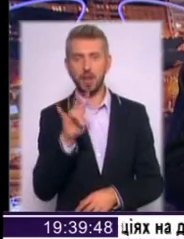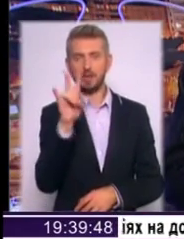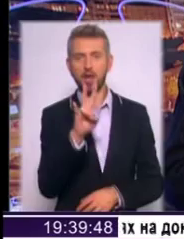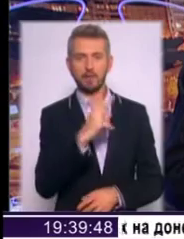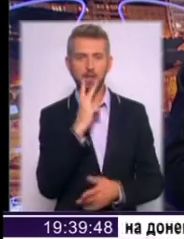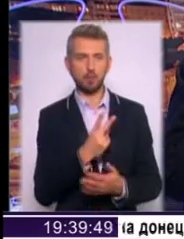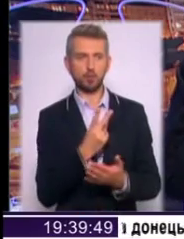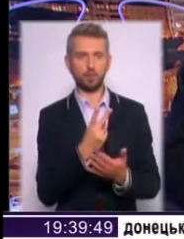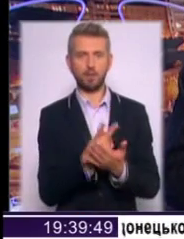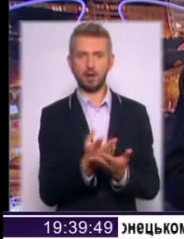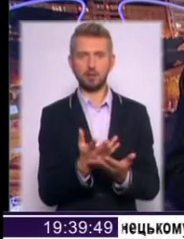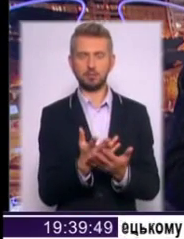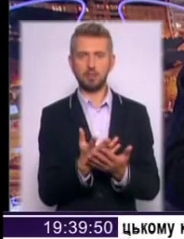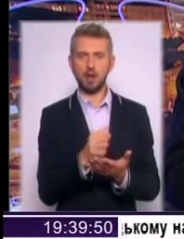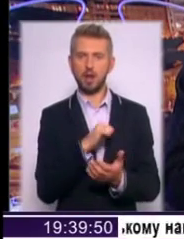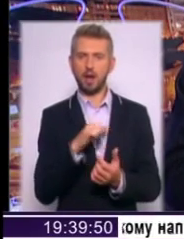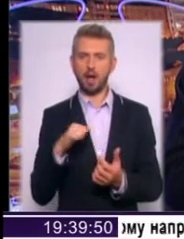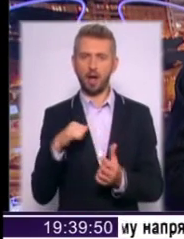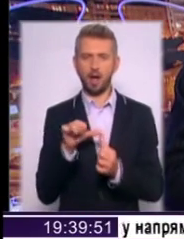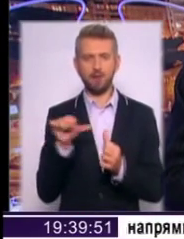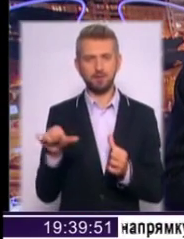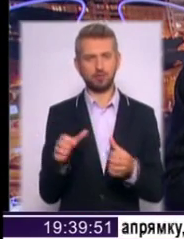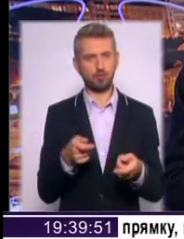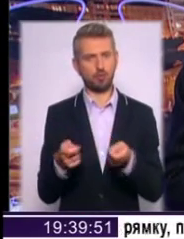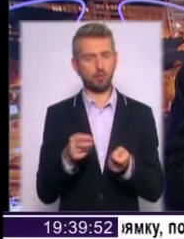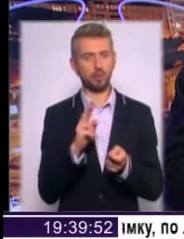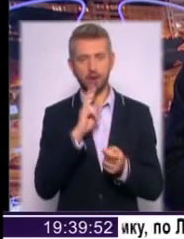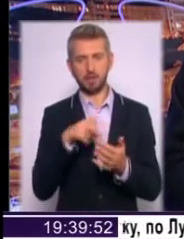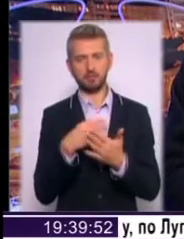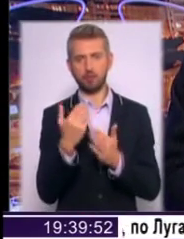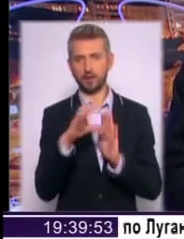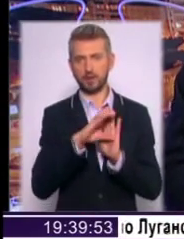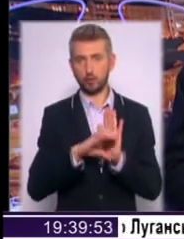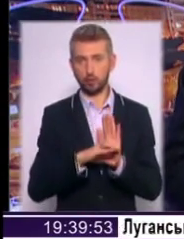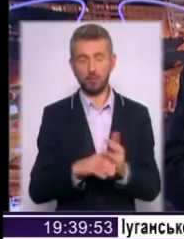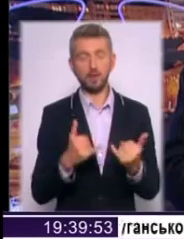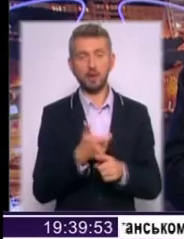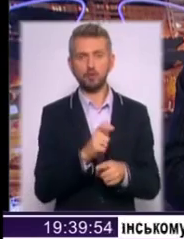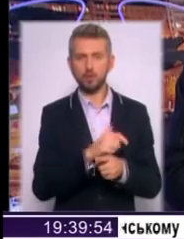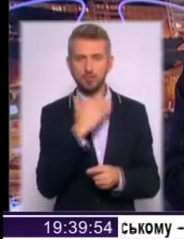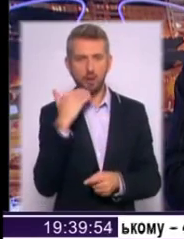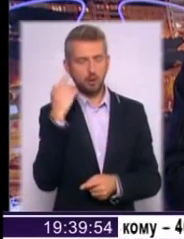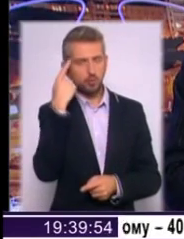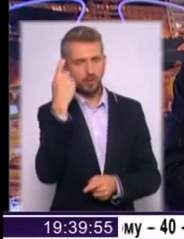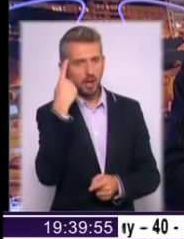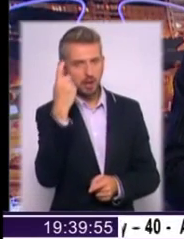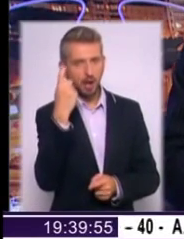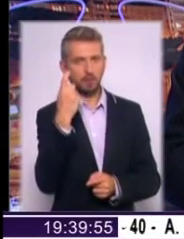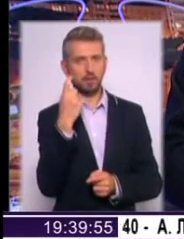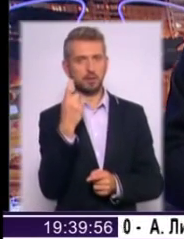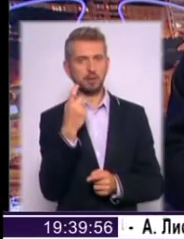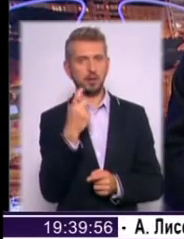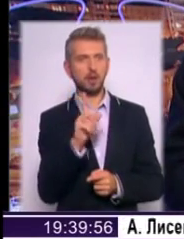демонструвала певну дійсно автономію, як це й передбачено її статутом. Зараз дуже багато заяв і дуже багато заяв,